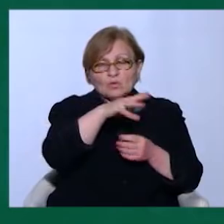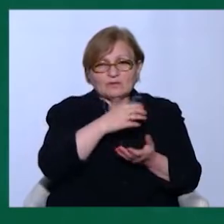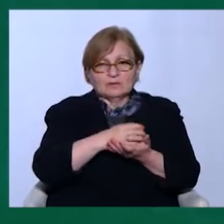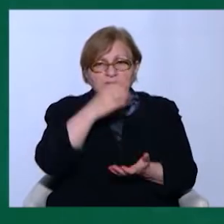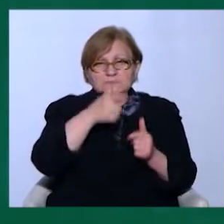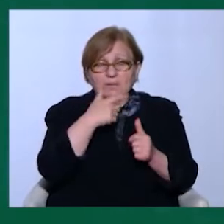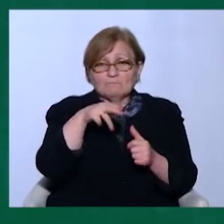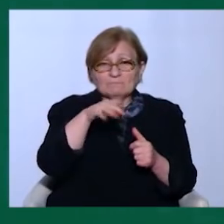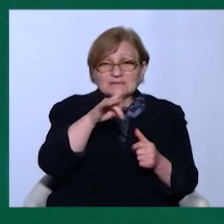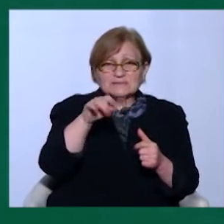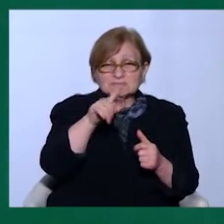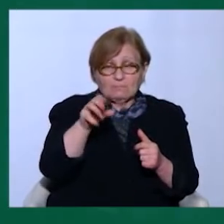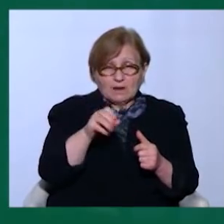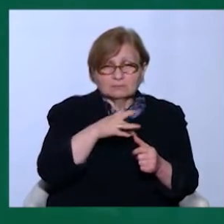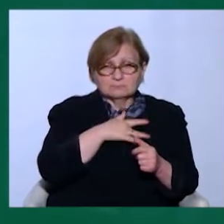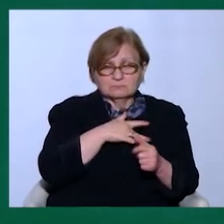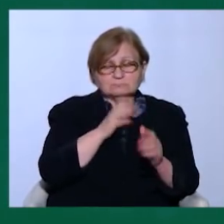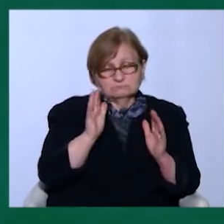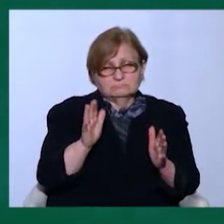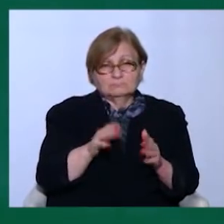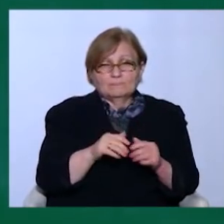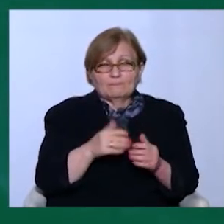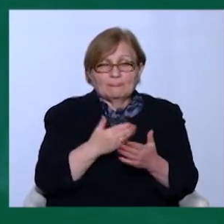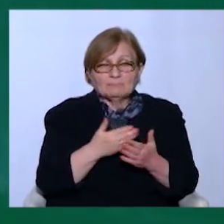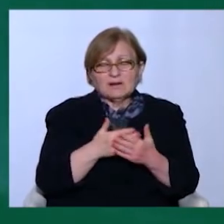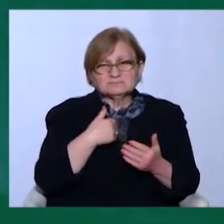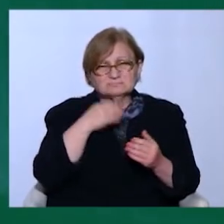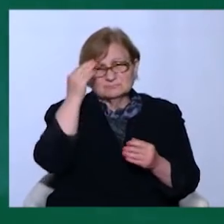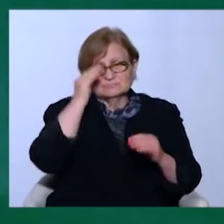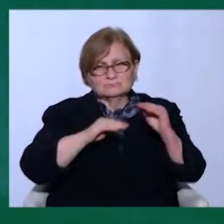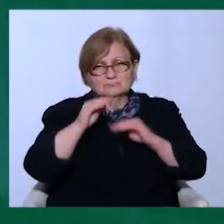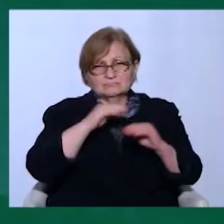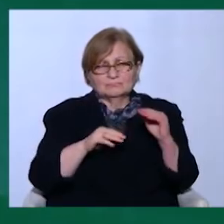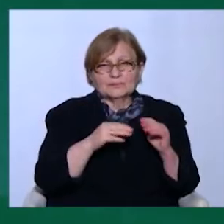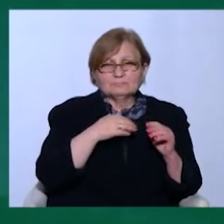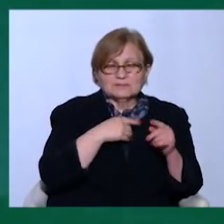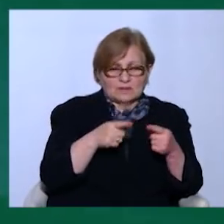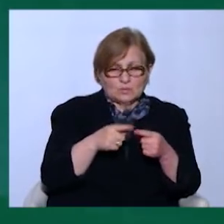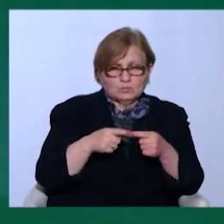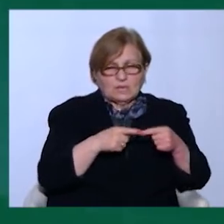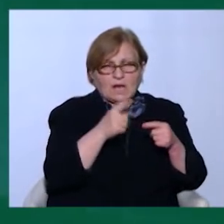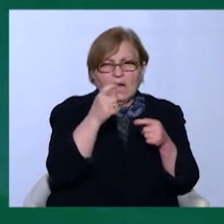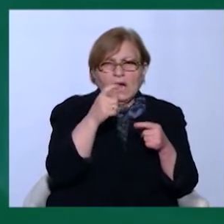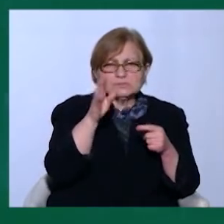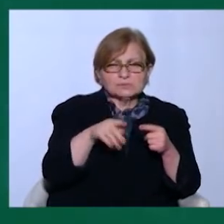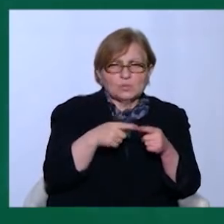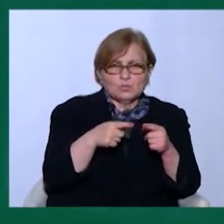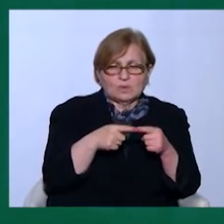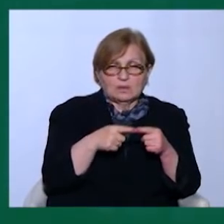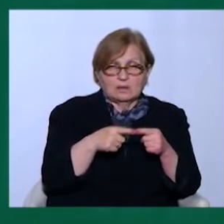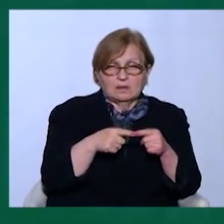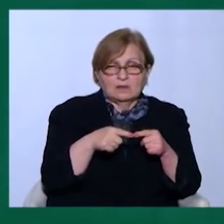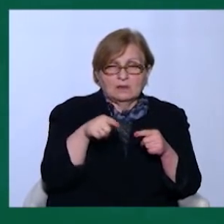პრიზმაზე. მაგალითად, ჩვენ თუ გვინდა ავაწყოთ 100-კუთხა პრიზმა, მაშინ უკვე ვიცით, რომ